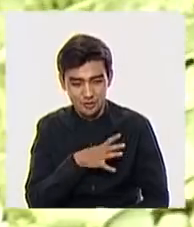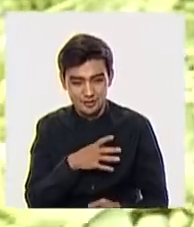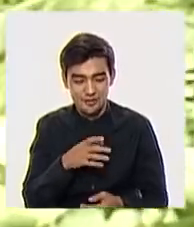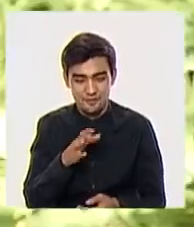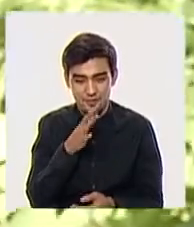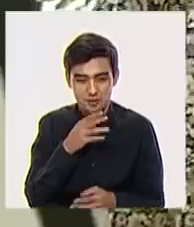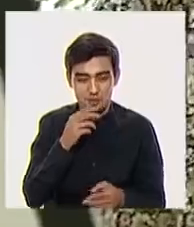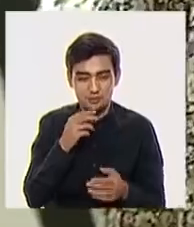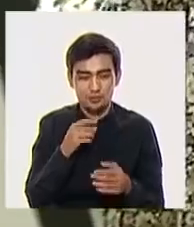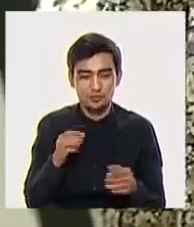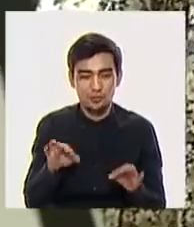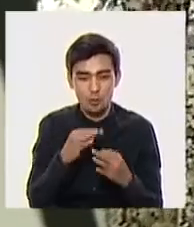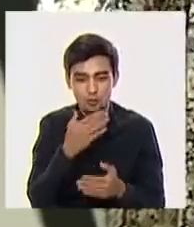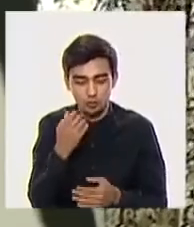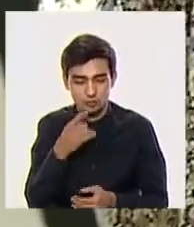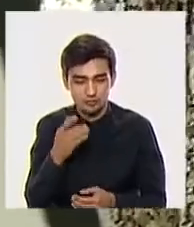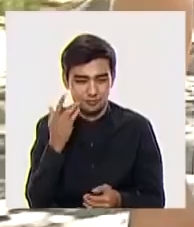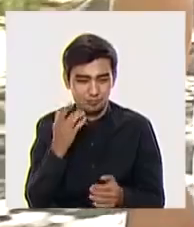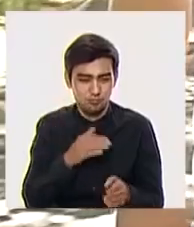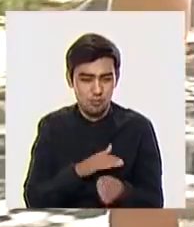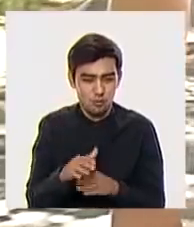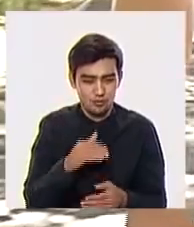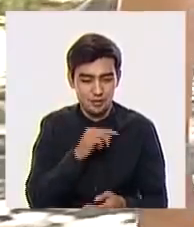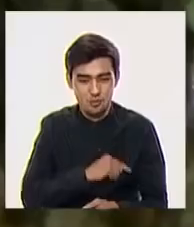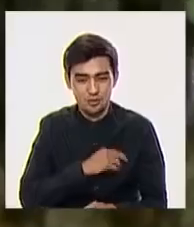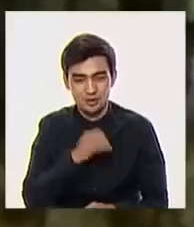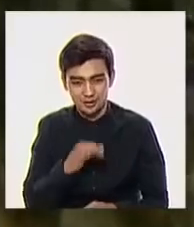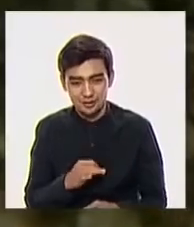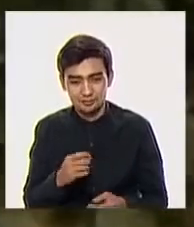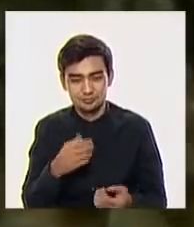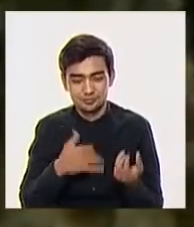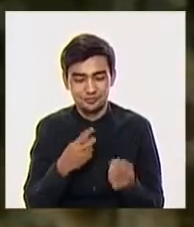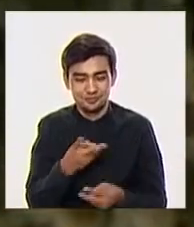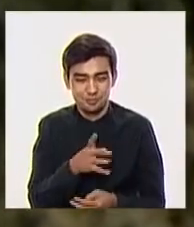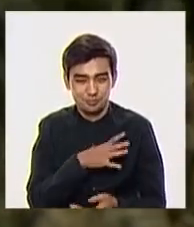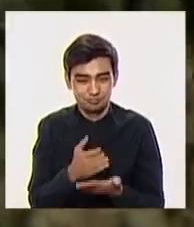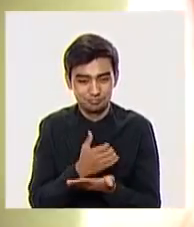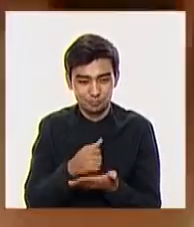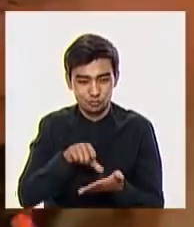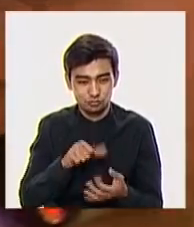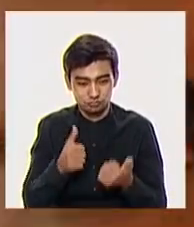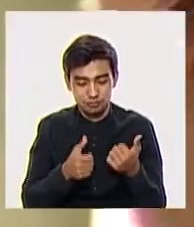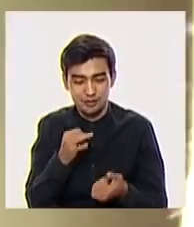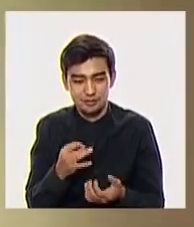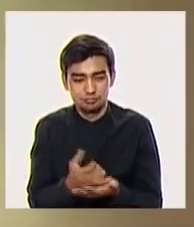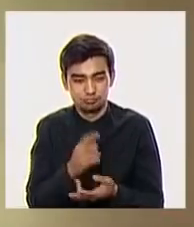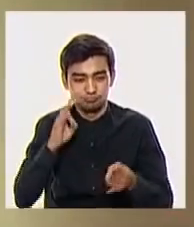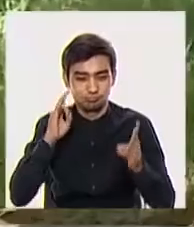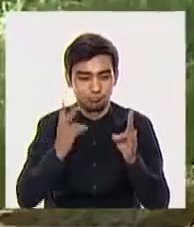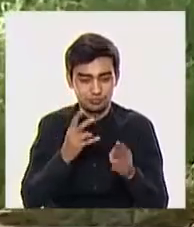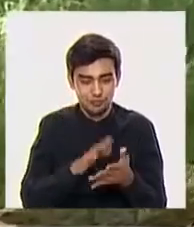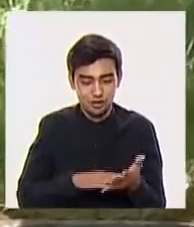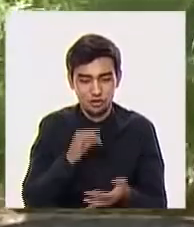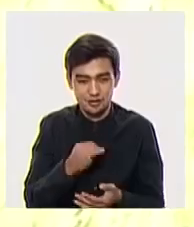уақыттар жоқ. Жұмыс кестелері толық. Беделді сайыстан кейін екі домбырашы жігіттің танымалдылығы одан сайын артып,